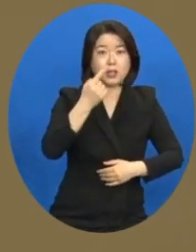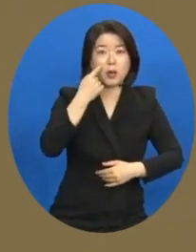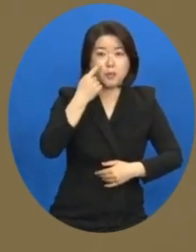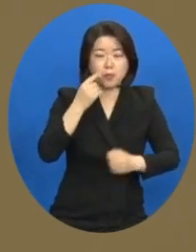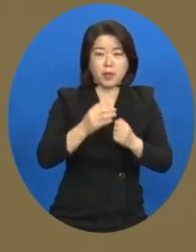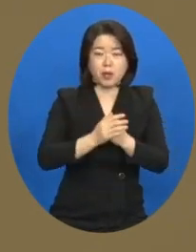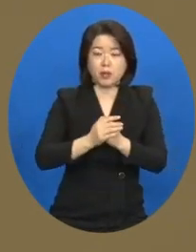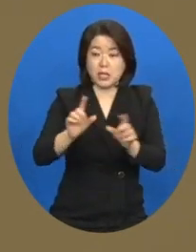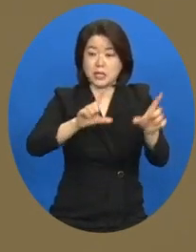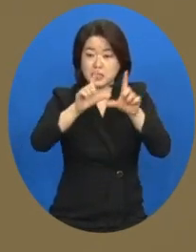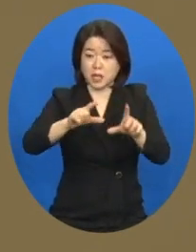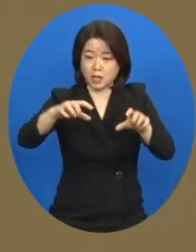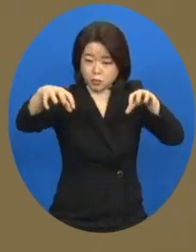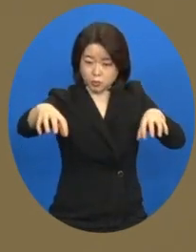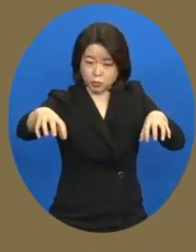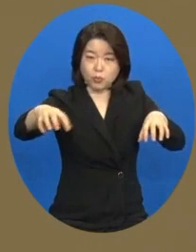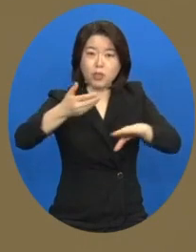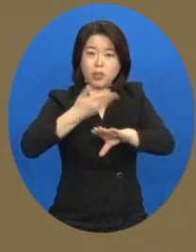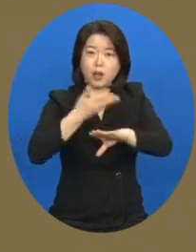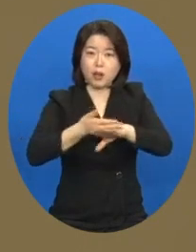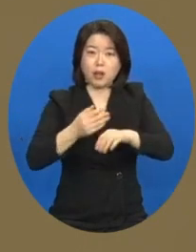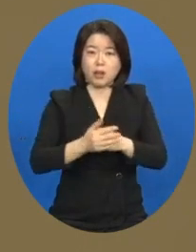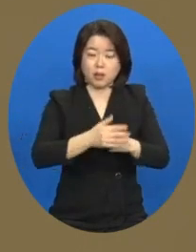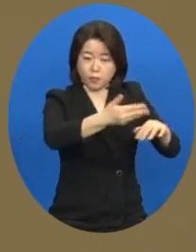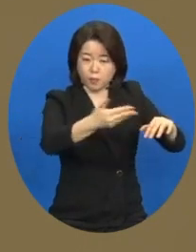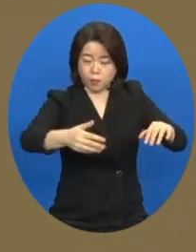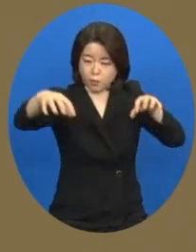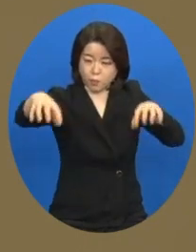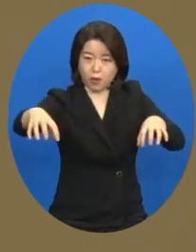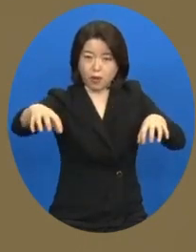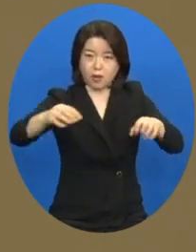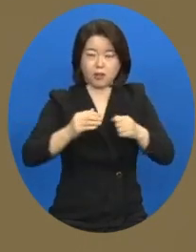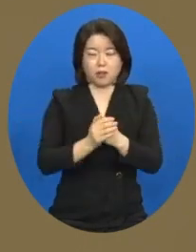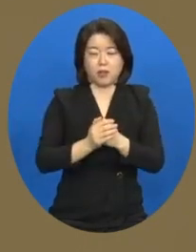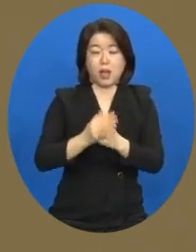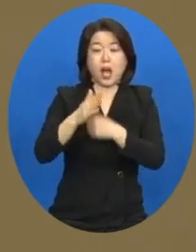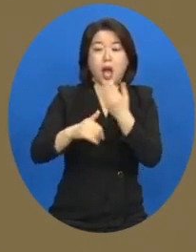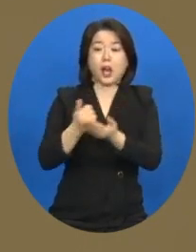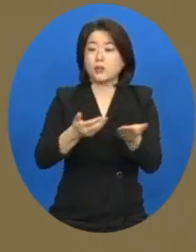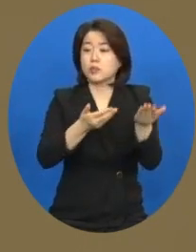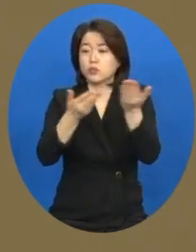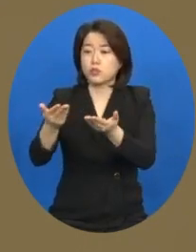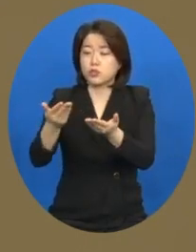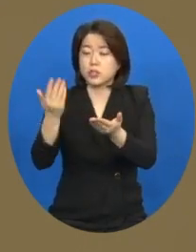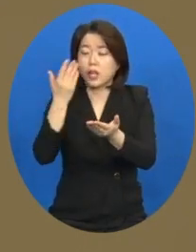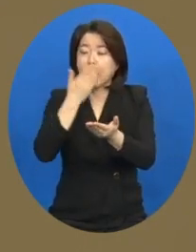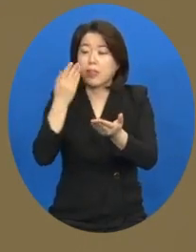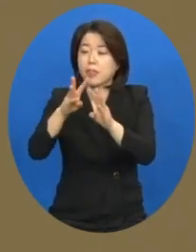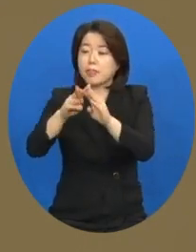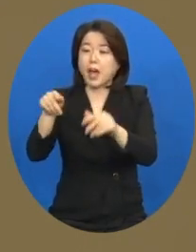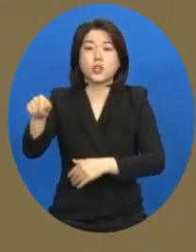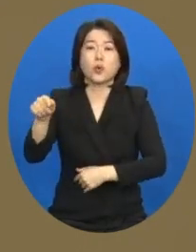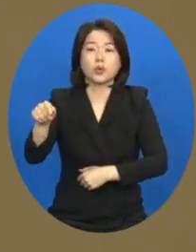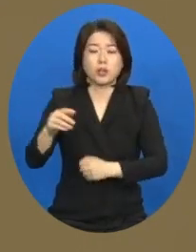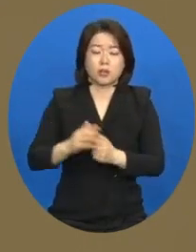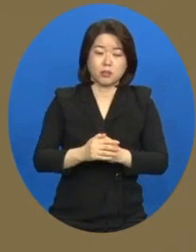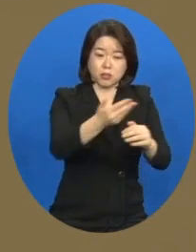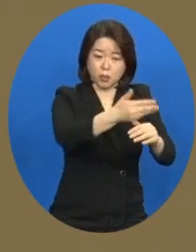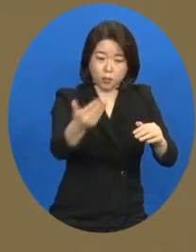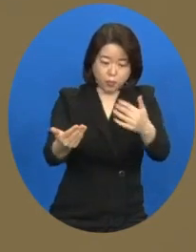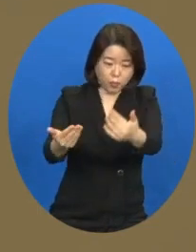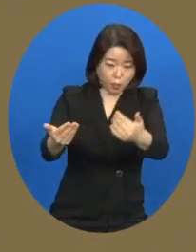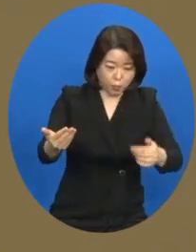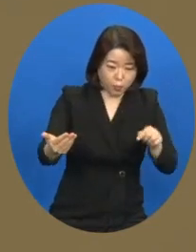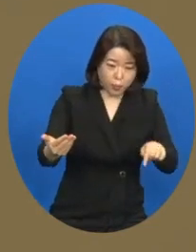사는 지역이 달라요. 하나님이 주신 땅은 가나안 땅인데 우리는 요단 동쪽편에 산단 말이에요. 어느